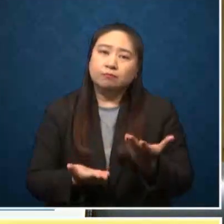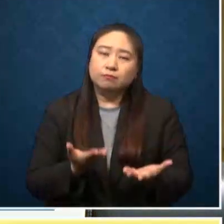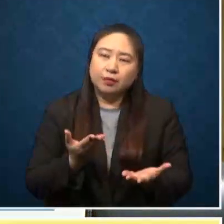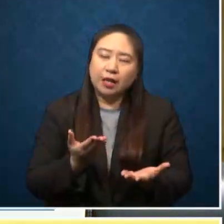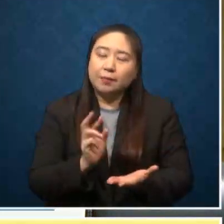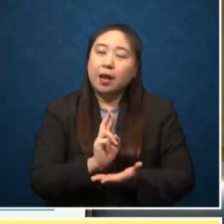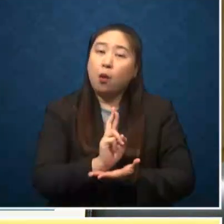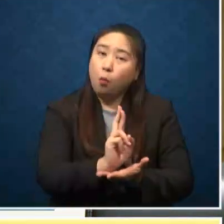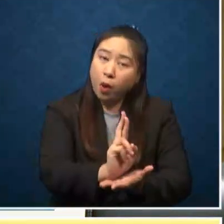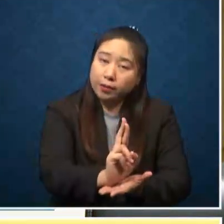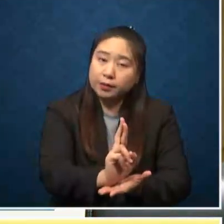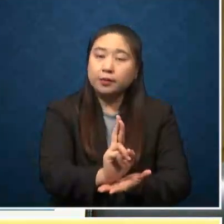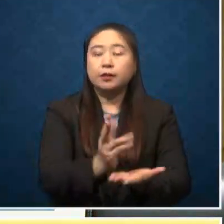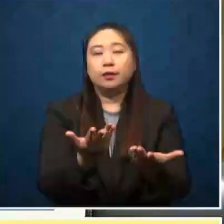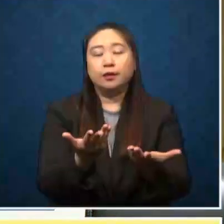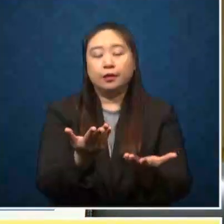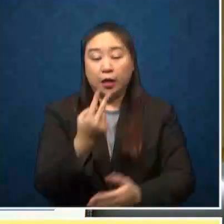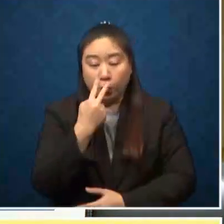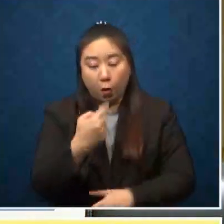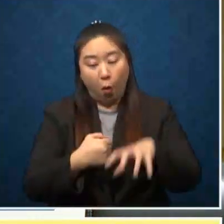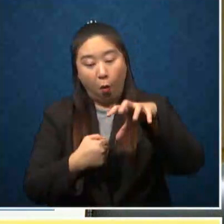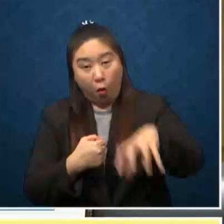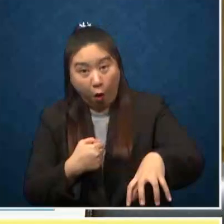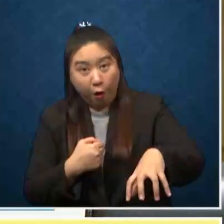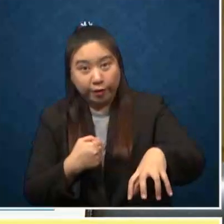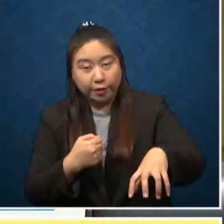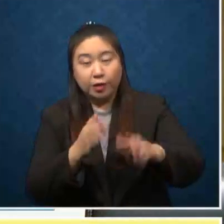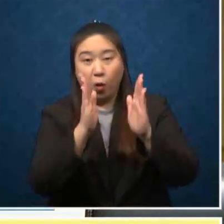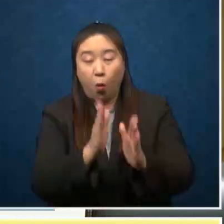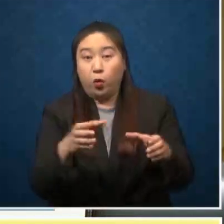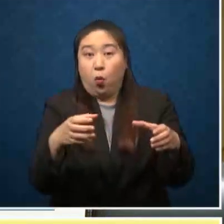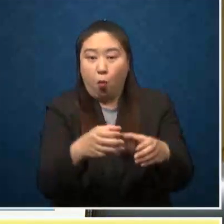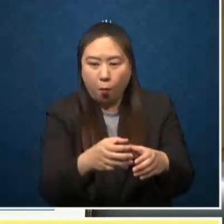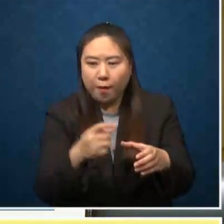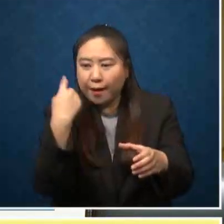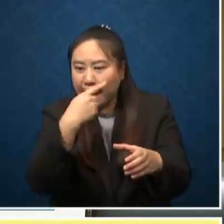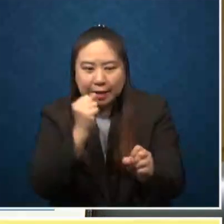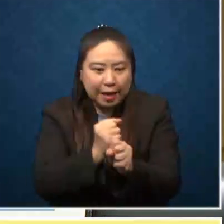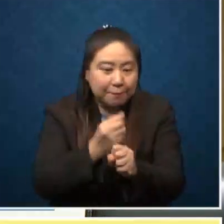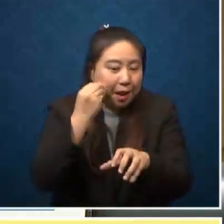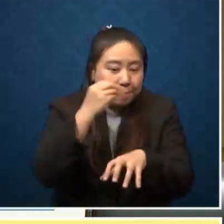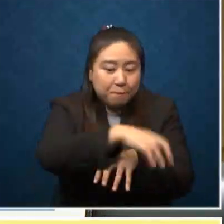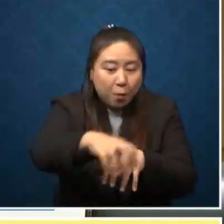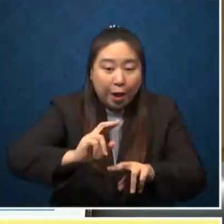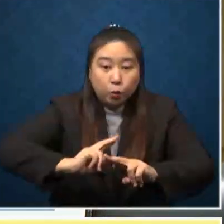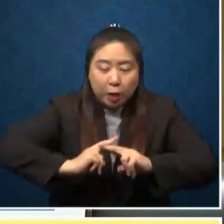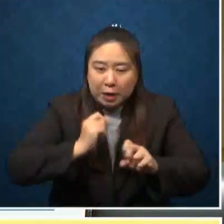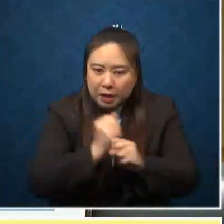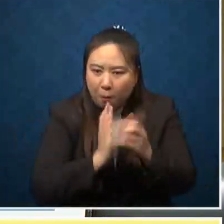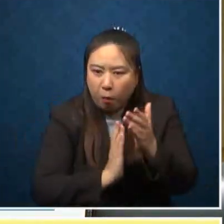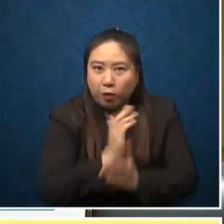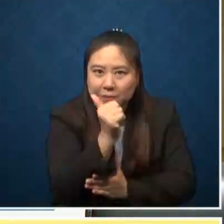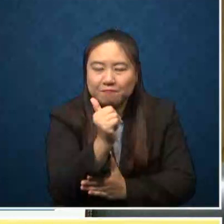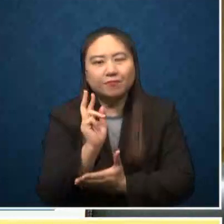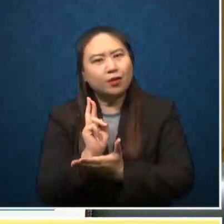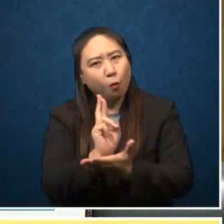ขององค์กรหรือกลุ่มบุคคลที่ทำให้หมู่บ้านประสบความสำเร็จและผมคิดว่าการใช้